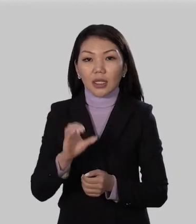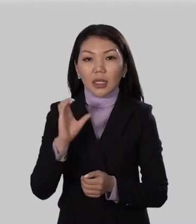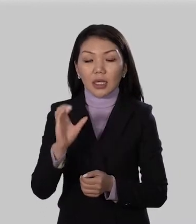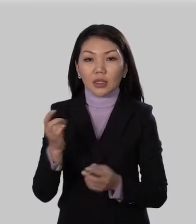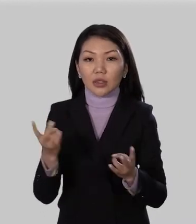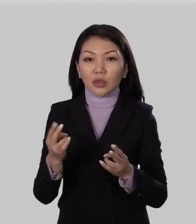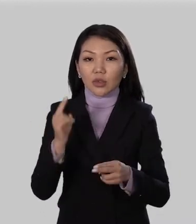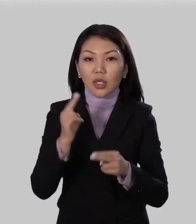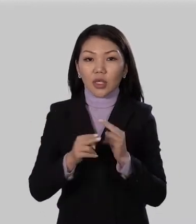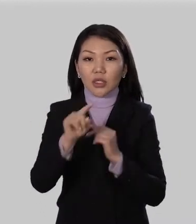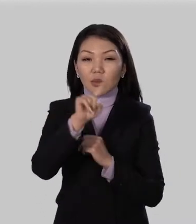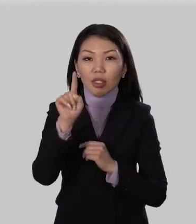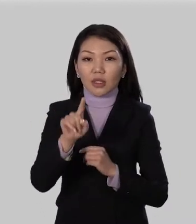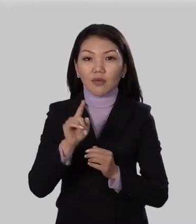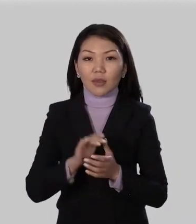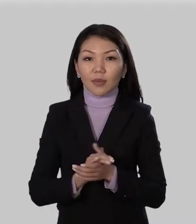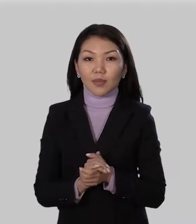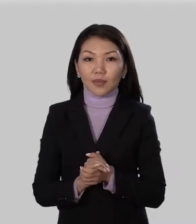приставок?